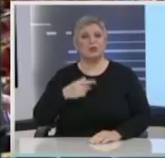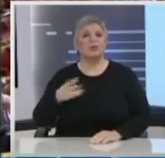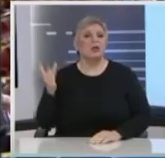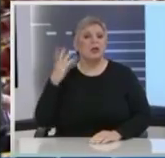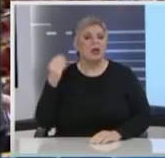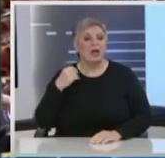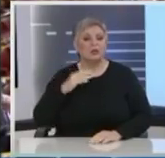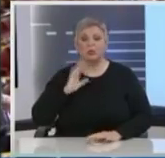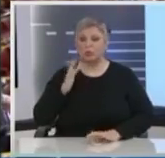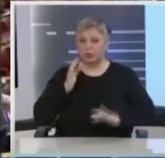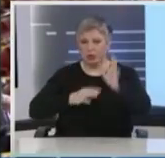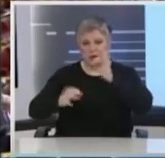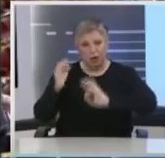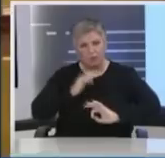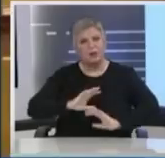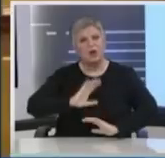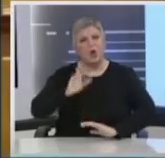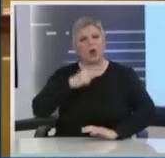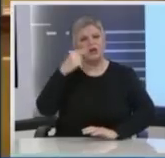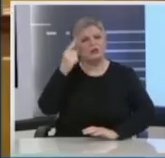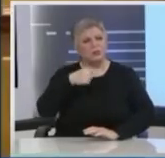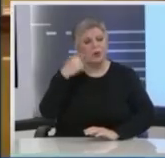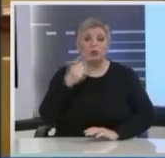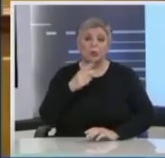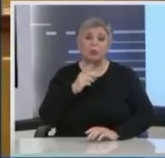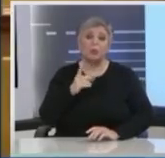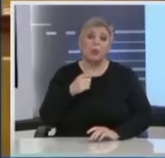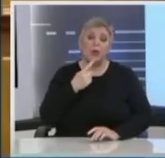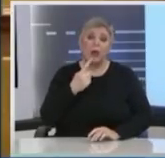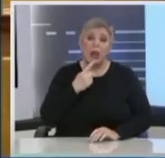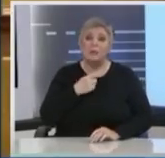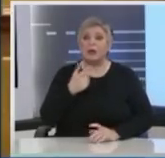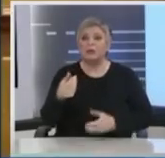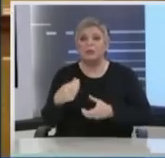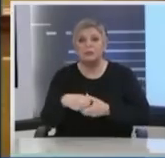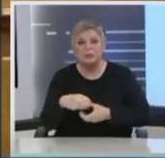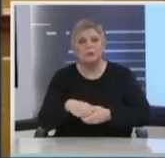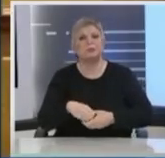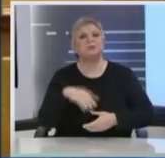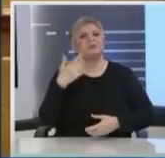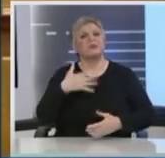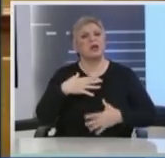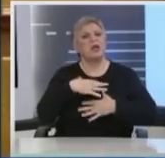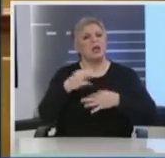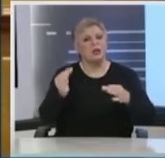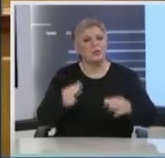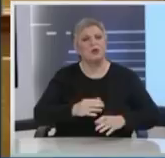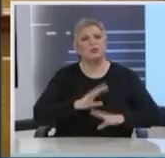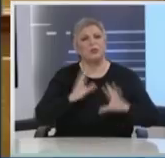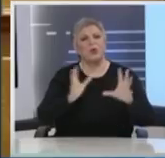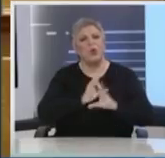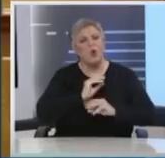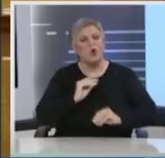προσοχή και τους φερόμενους και τους εμπλεκόμενους στην συγκεκριμένη υπόθεση και τις θέσεις των κομμάτων και τις εισηγητές και τους συναδέλφους